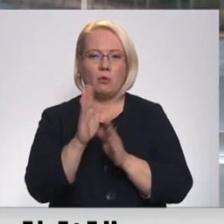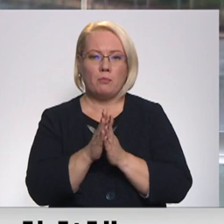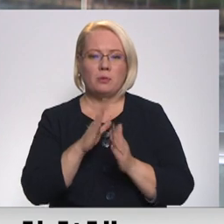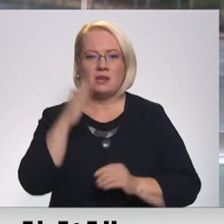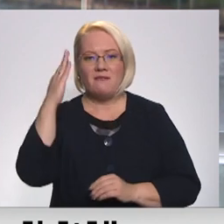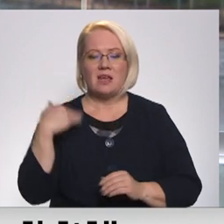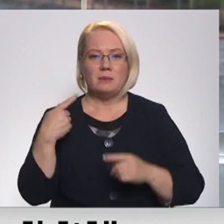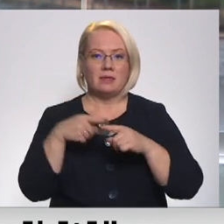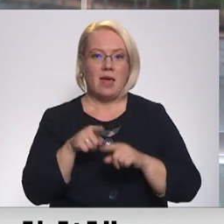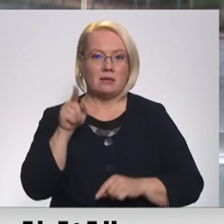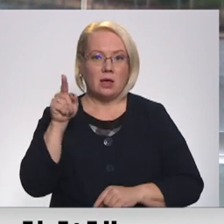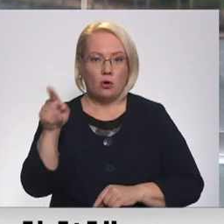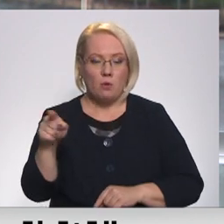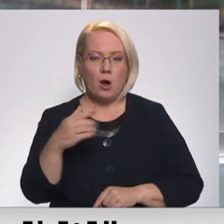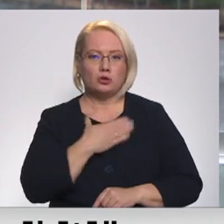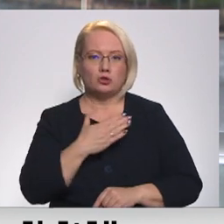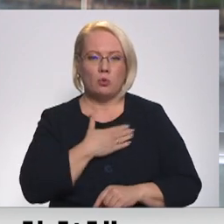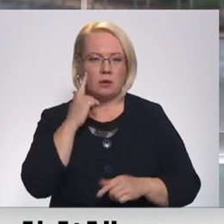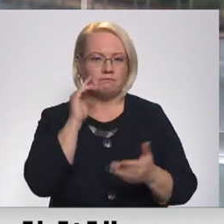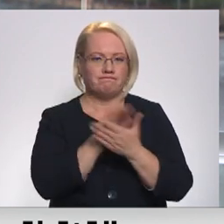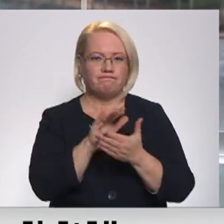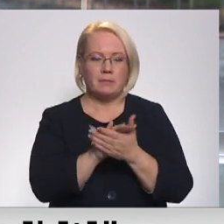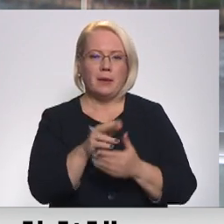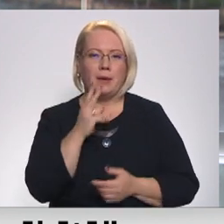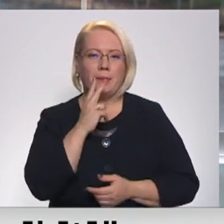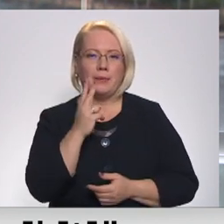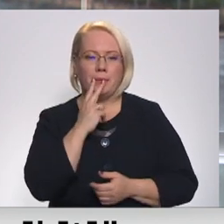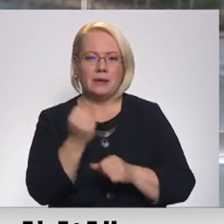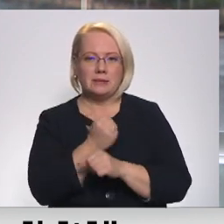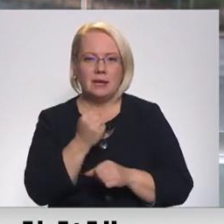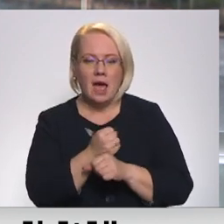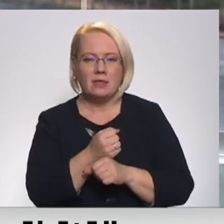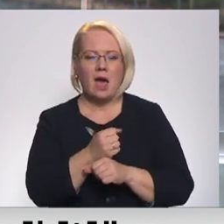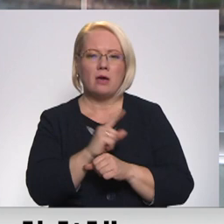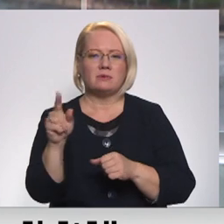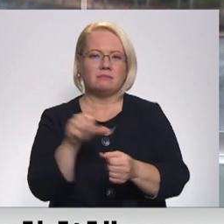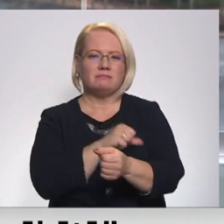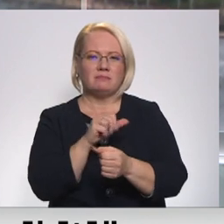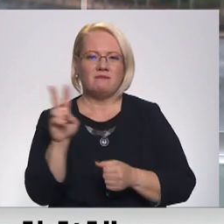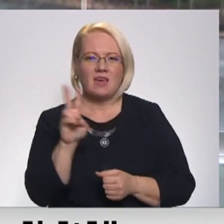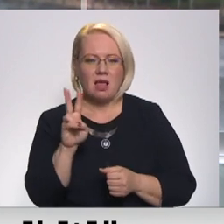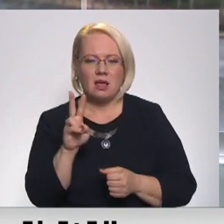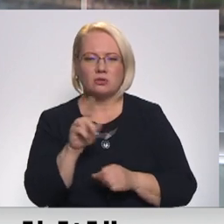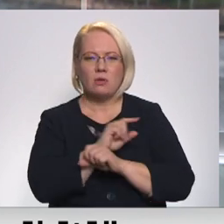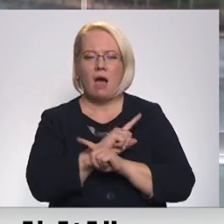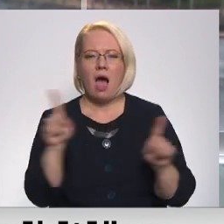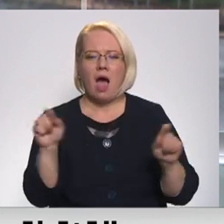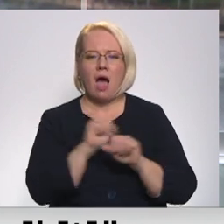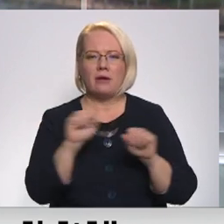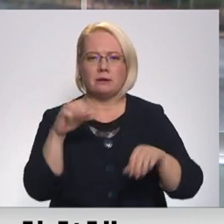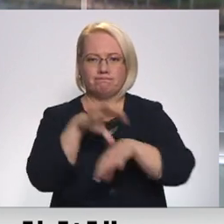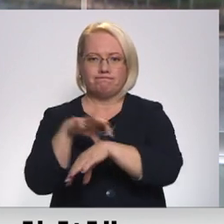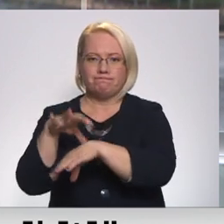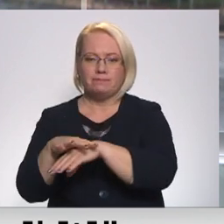Ventspils tehnikumā. Dienas suņi spēja pazīt tabakas izstrādājumus, psihotropās vielas, un tas ļauj ātri identificēt